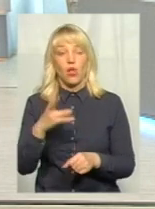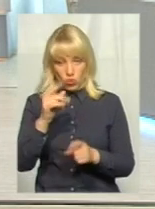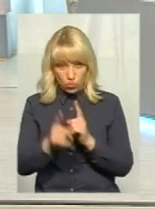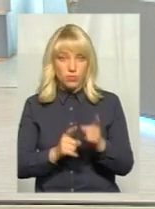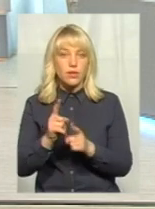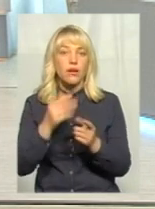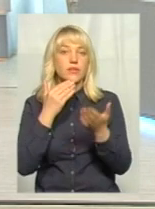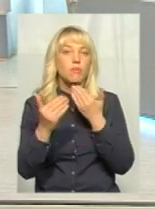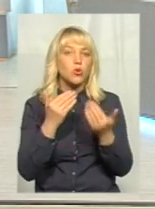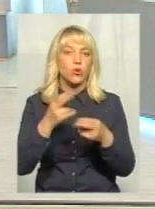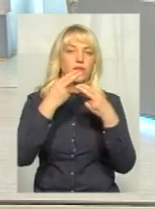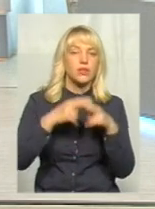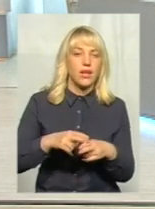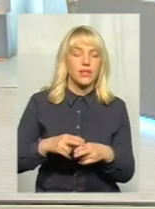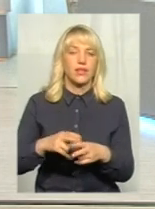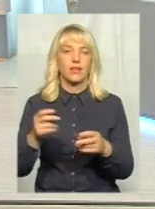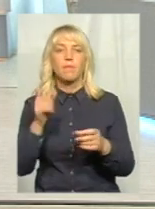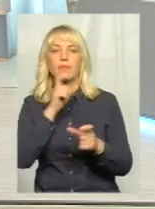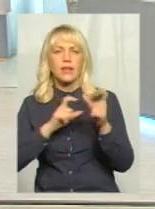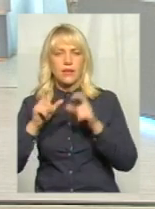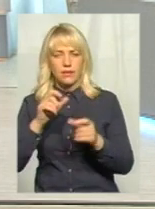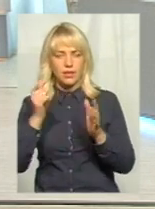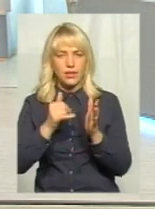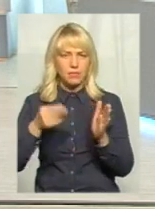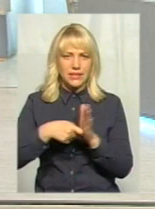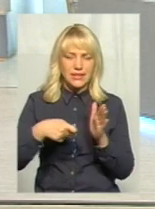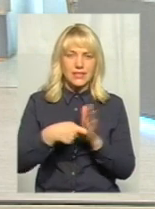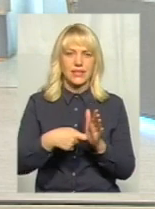міняються підходи, техніка, гербіциди, техніка обробки землі,